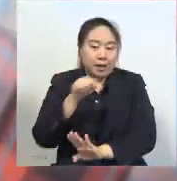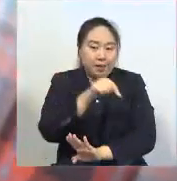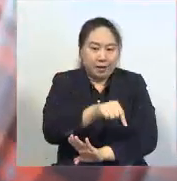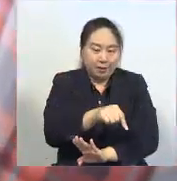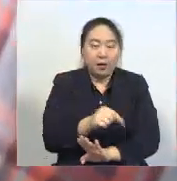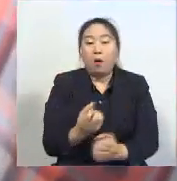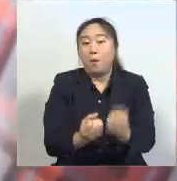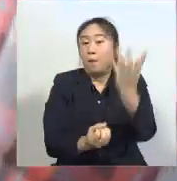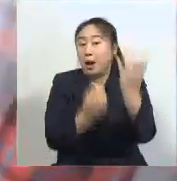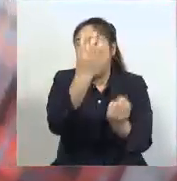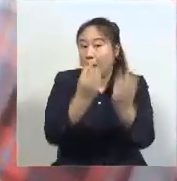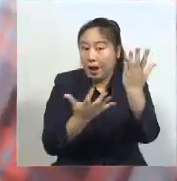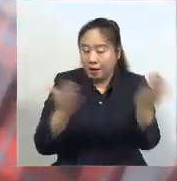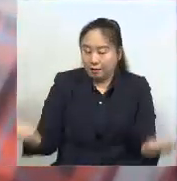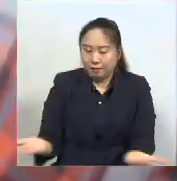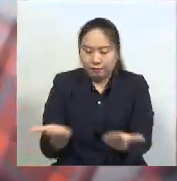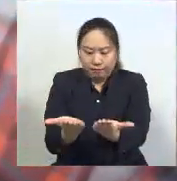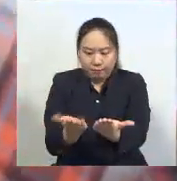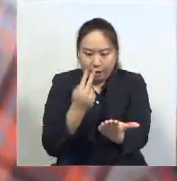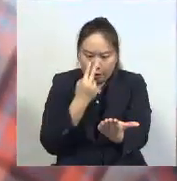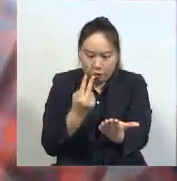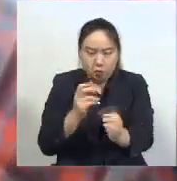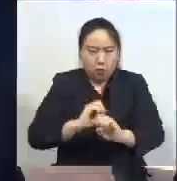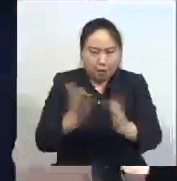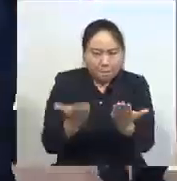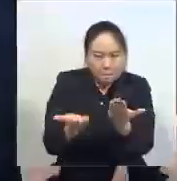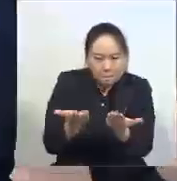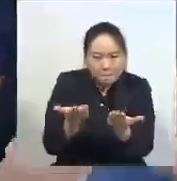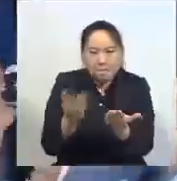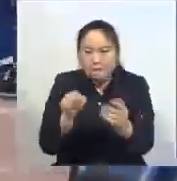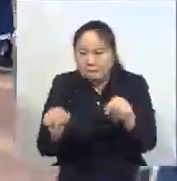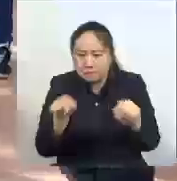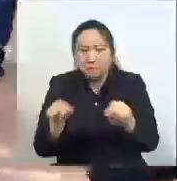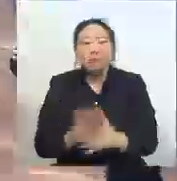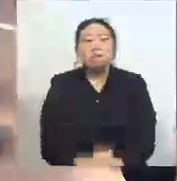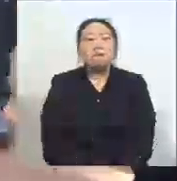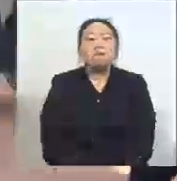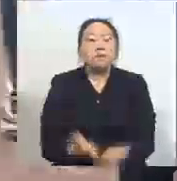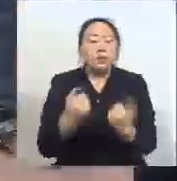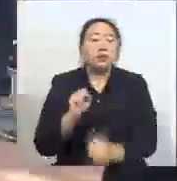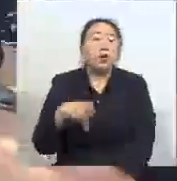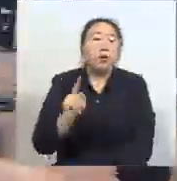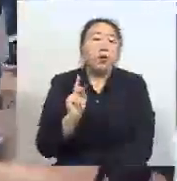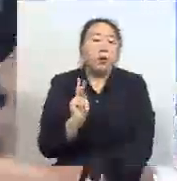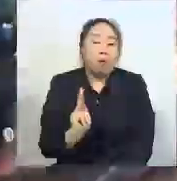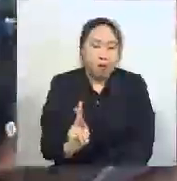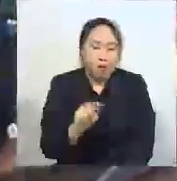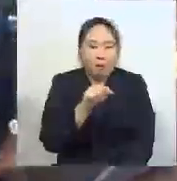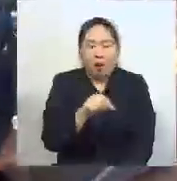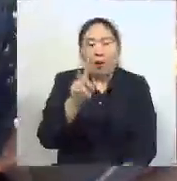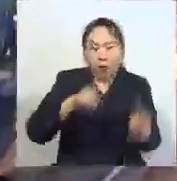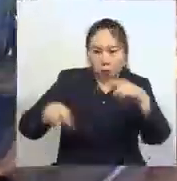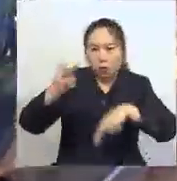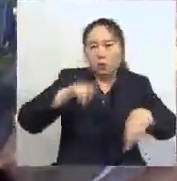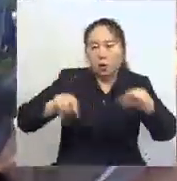เขตป่าสงวนแห่งชาติส่วนคณะทำงานสปก.ก็ได้ตรวจสอบพื้นที่ที่คาดว่าอยู่ในแนวเขตสปก.